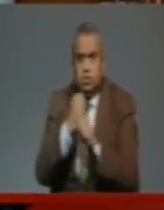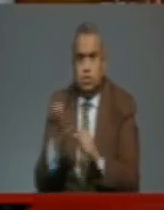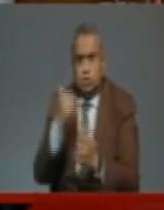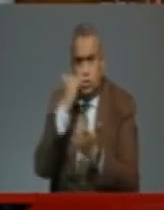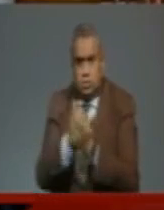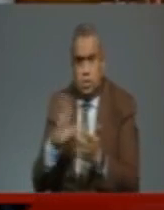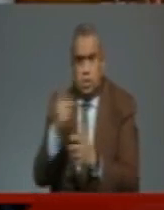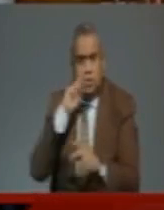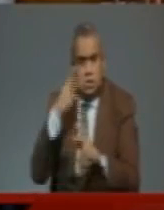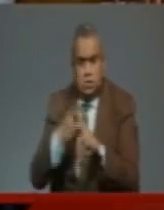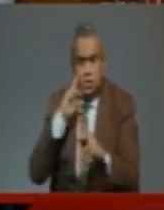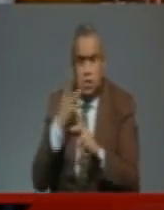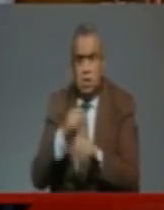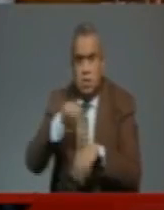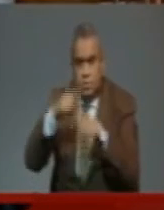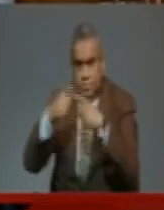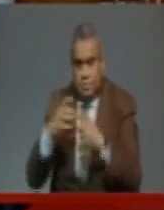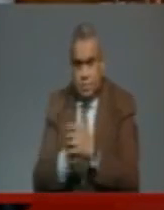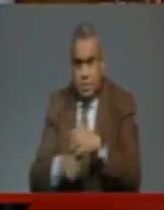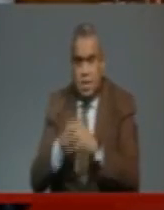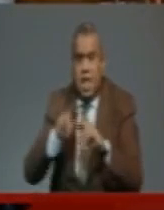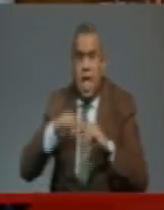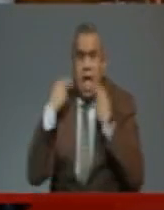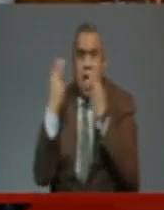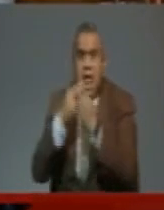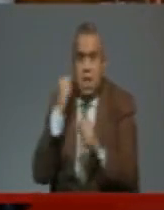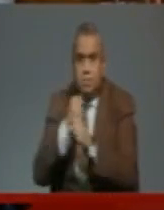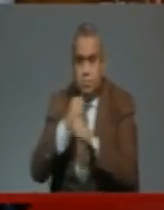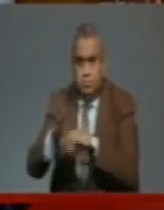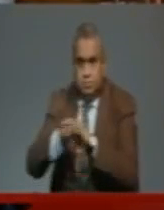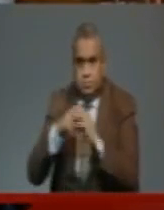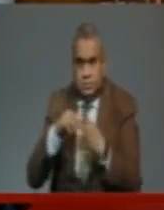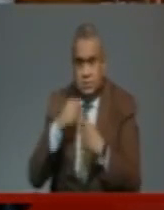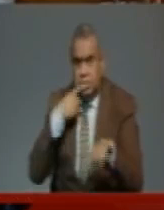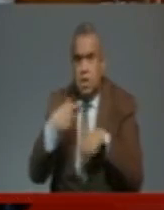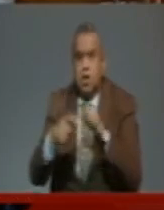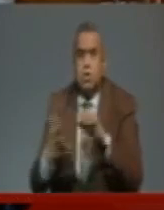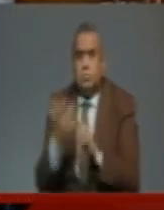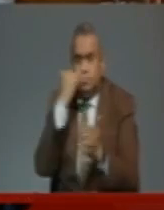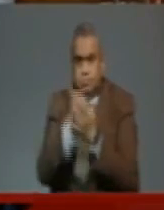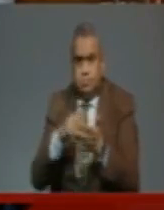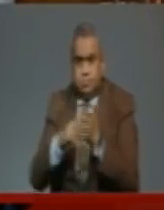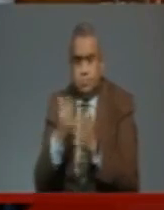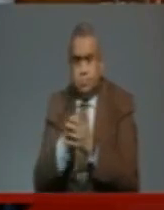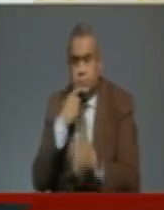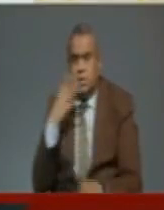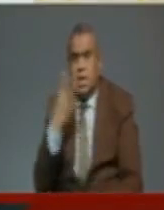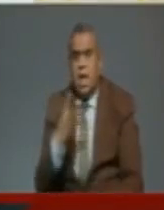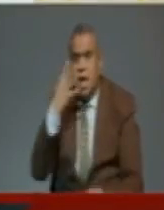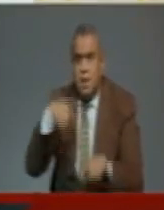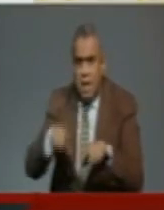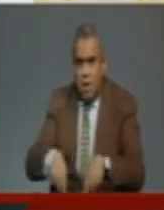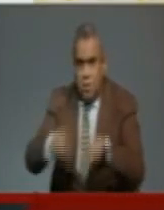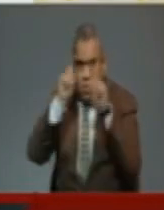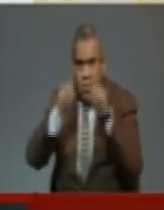كل المحطات الحديثه اللي في العالم بتشتغل مع الجيل الجديد من السفن العملاقه. جبنا اربع تونات رصيف ان شاء الله ساعتها تصل